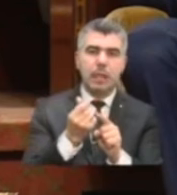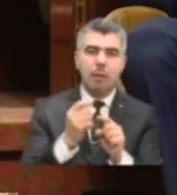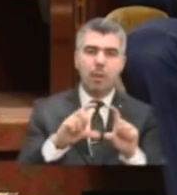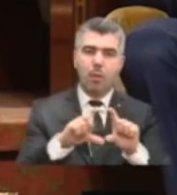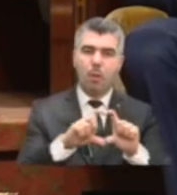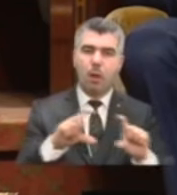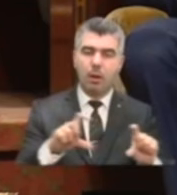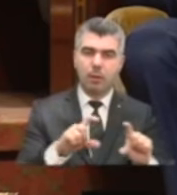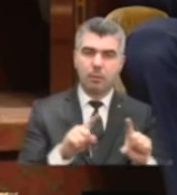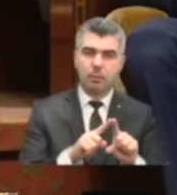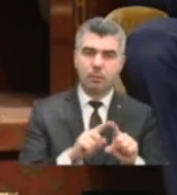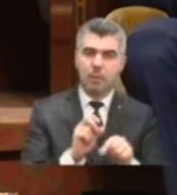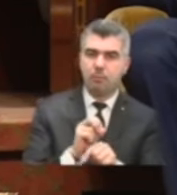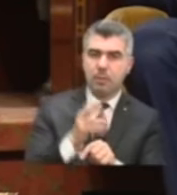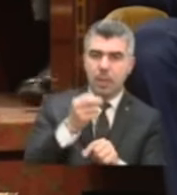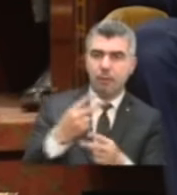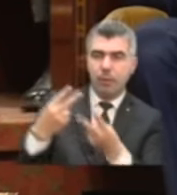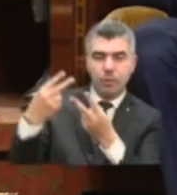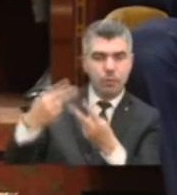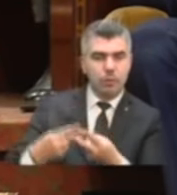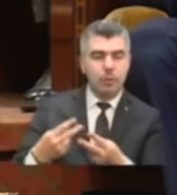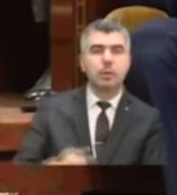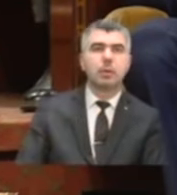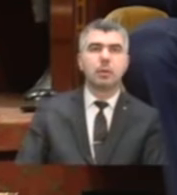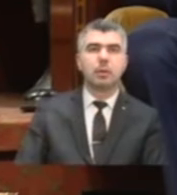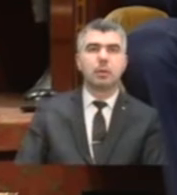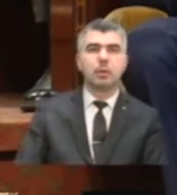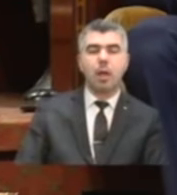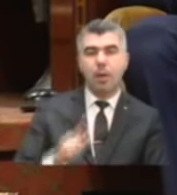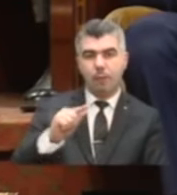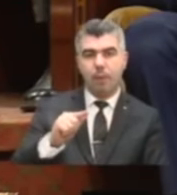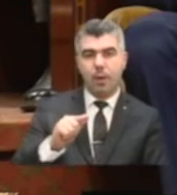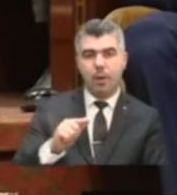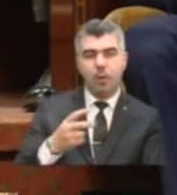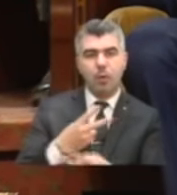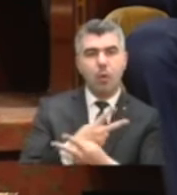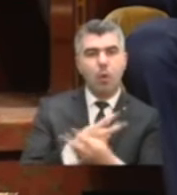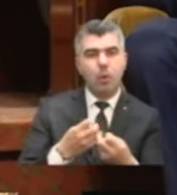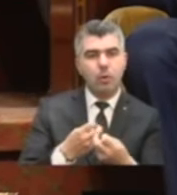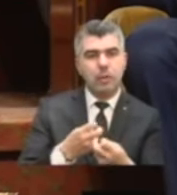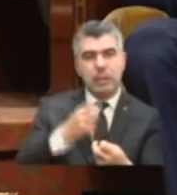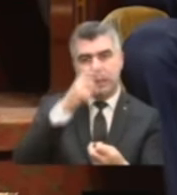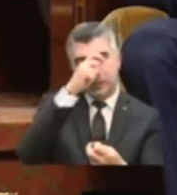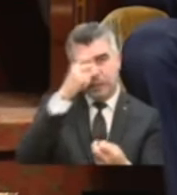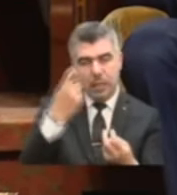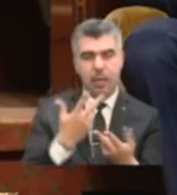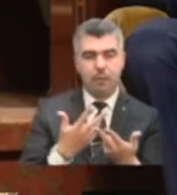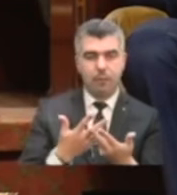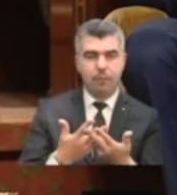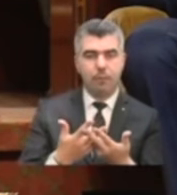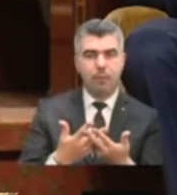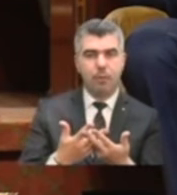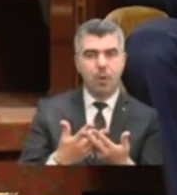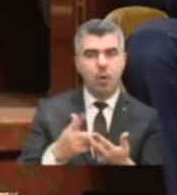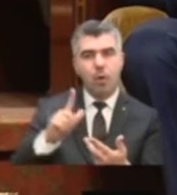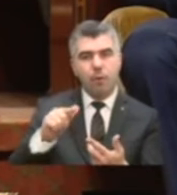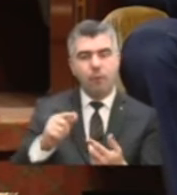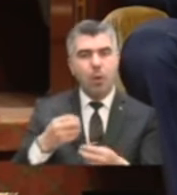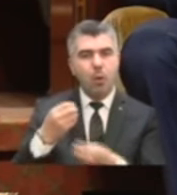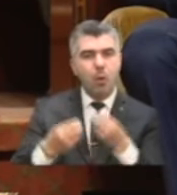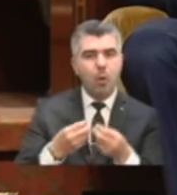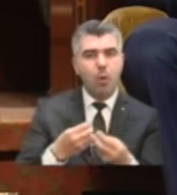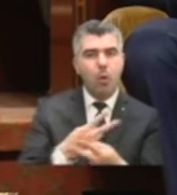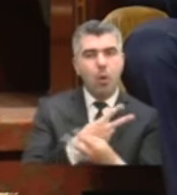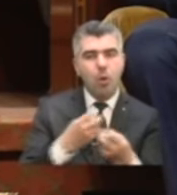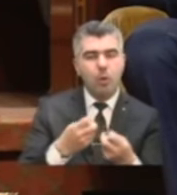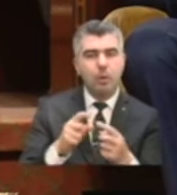من وإلى بلادهم الأم، خاصة خلال مواسم الدروع مثل العطلة الصيفية أو العطل الدينية.